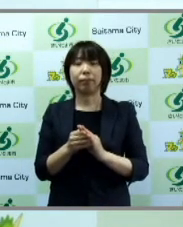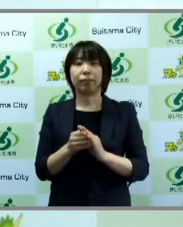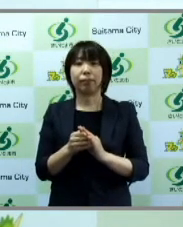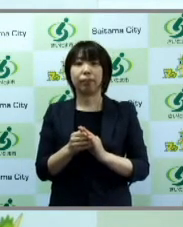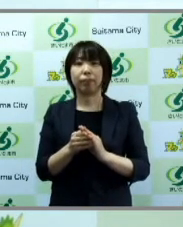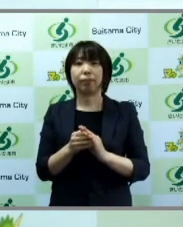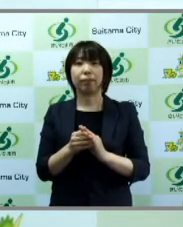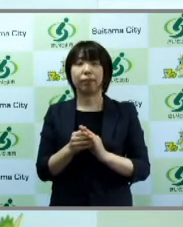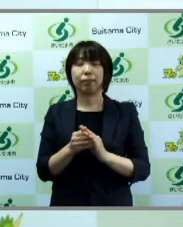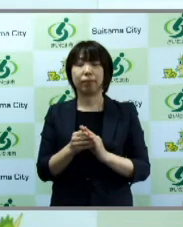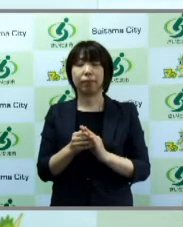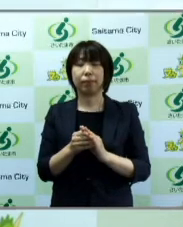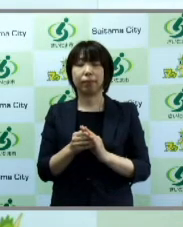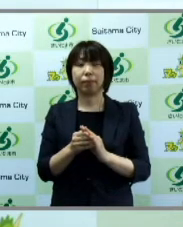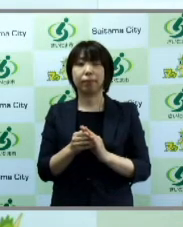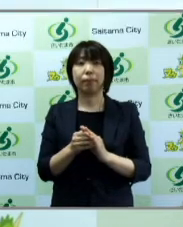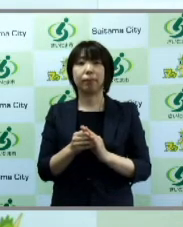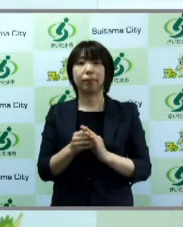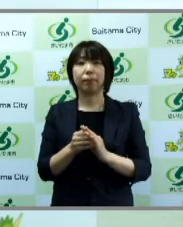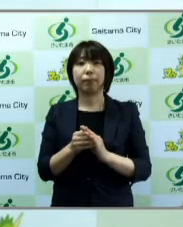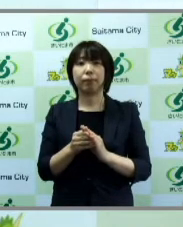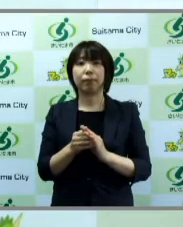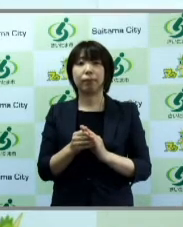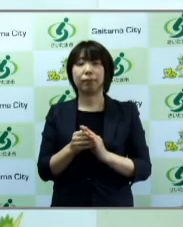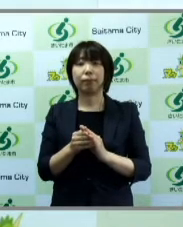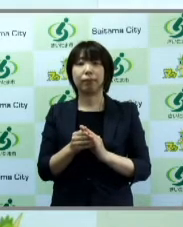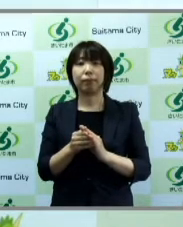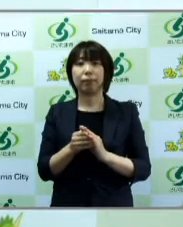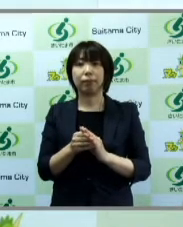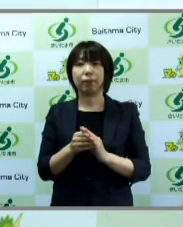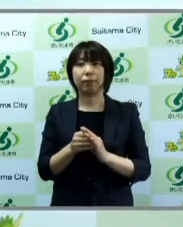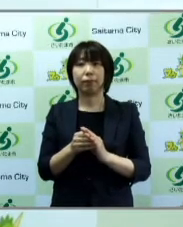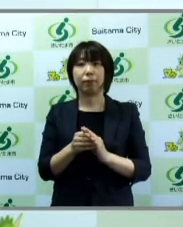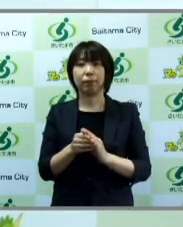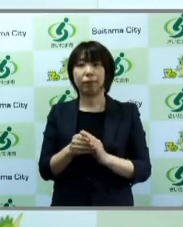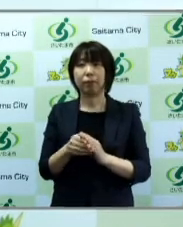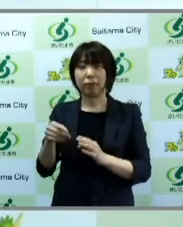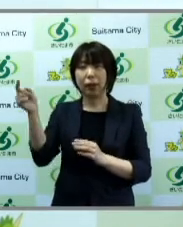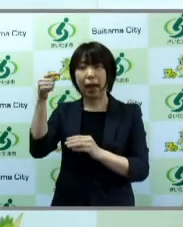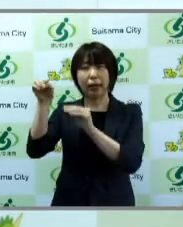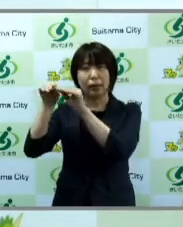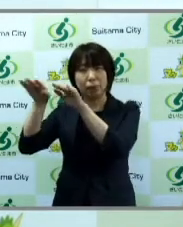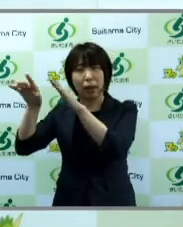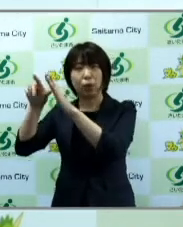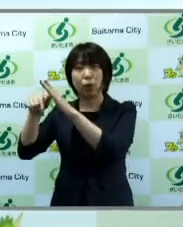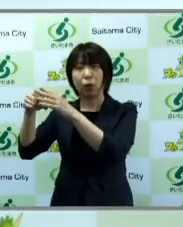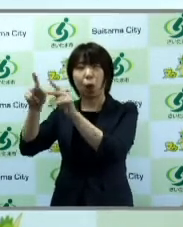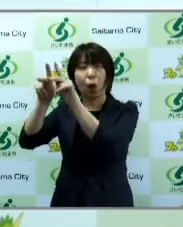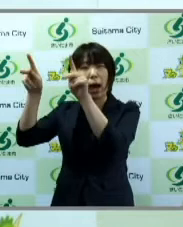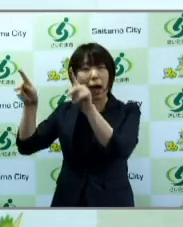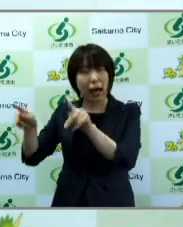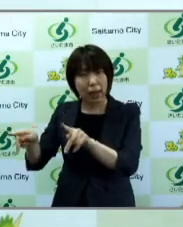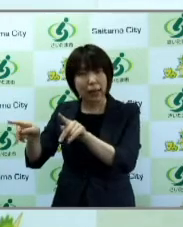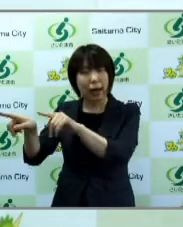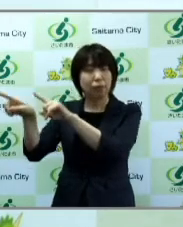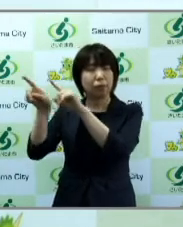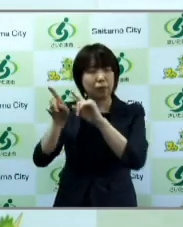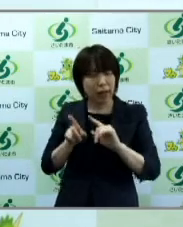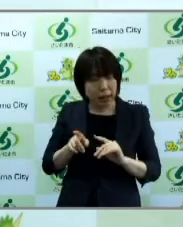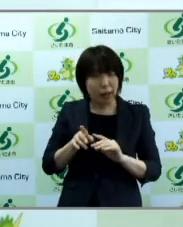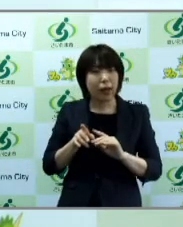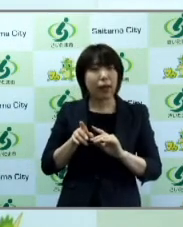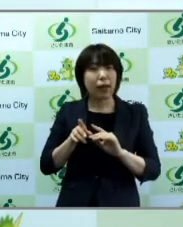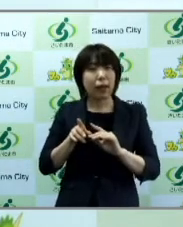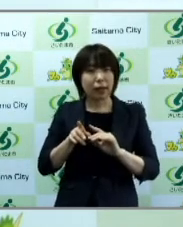案というところに、あの第一波では課題があったというふうに受け止めて、この度あの作られ